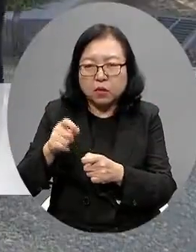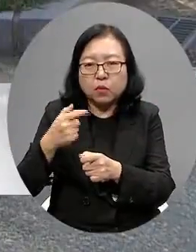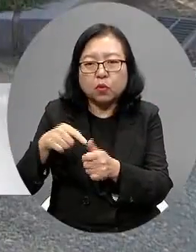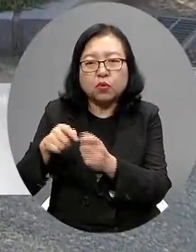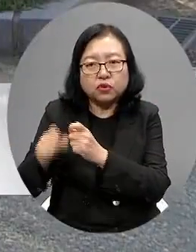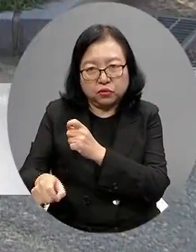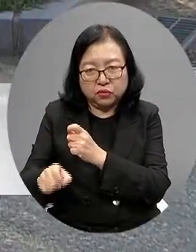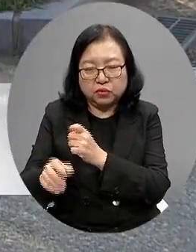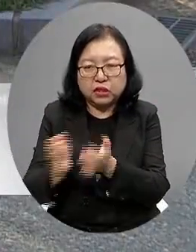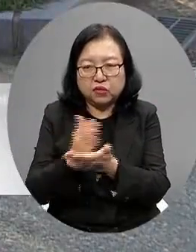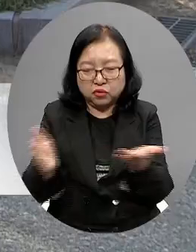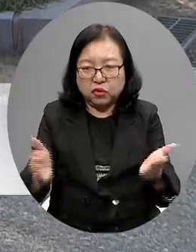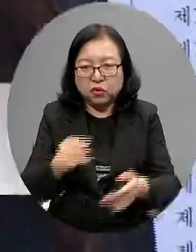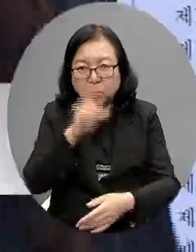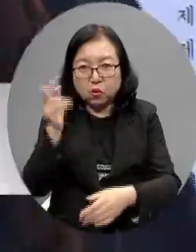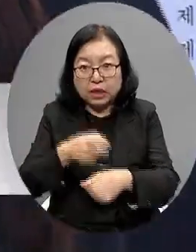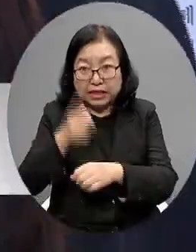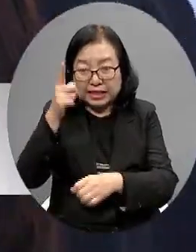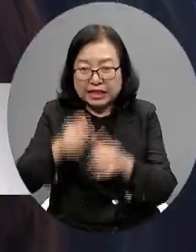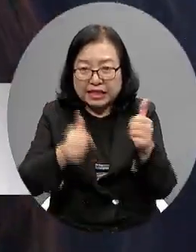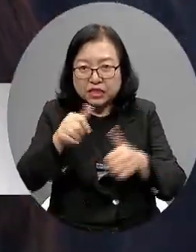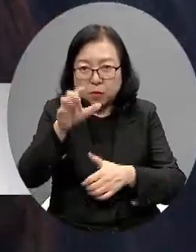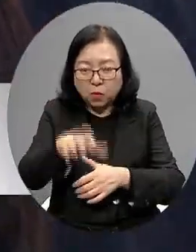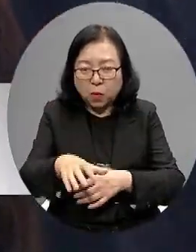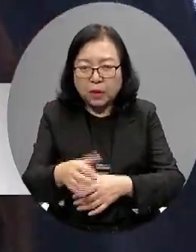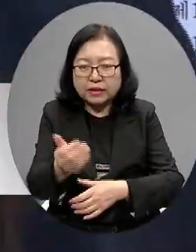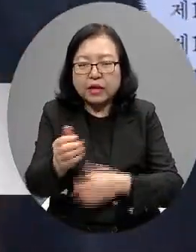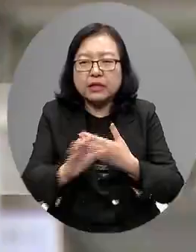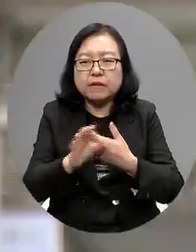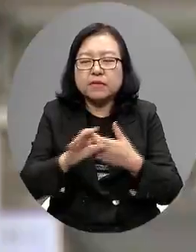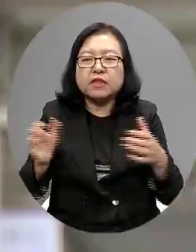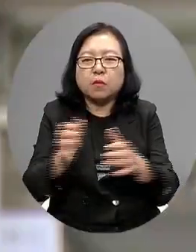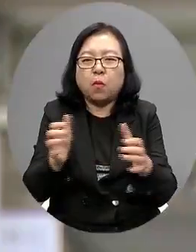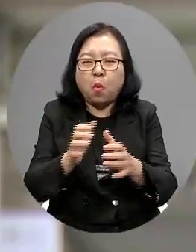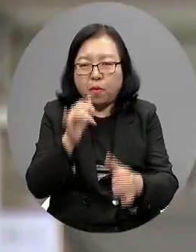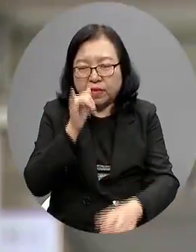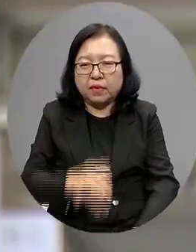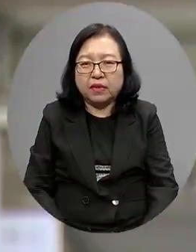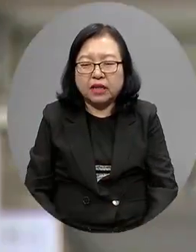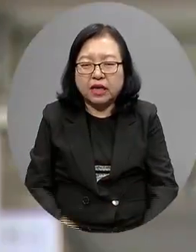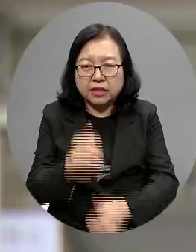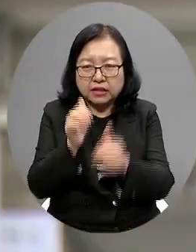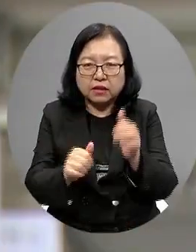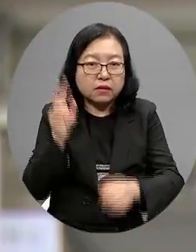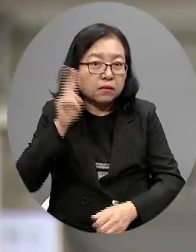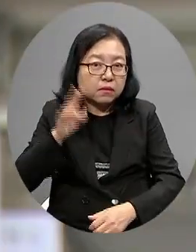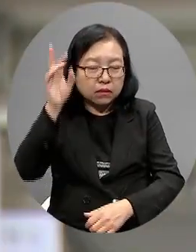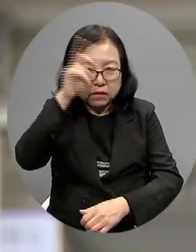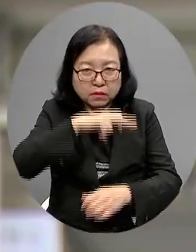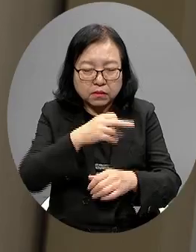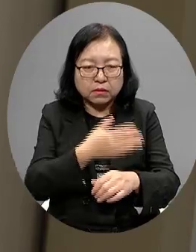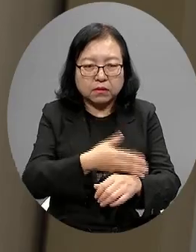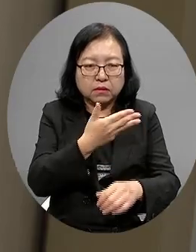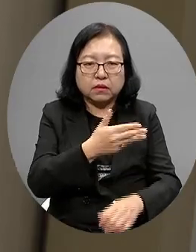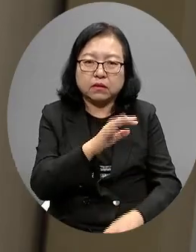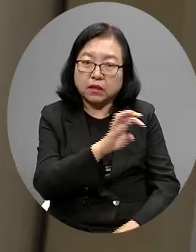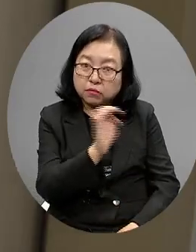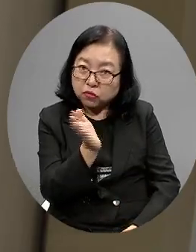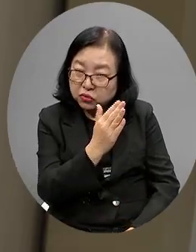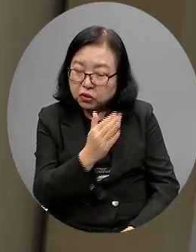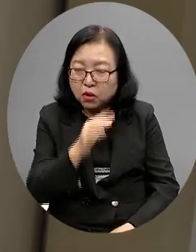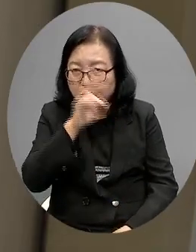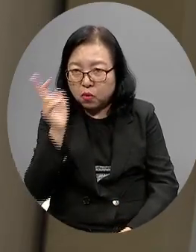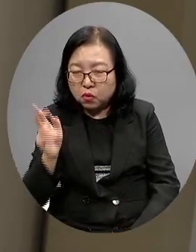오후 1시에는 각 시험장에서 예비 소집이 진행됩니다 수능 시험은 모레 오전 8시 40분